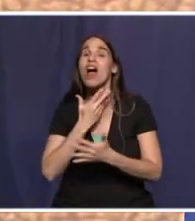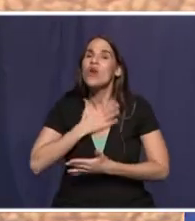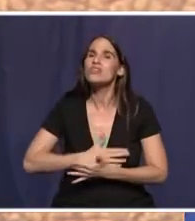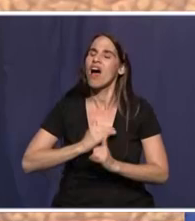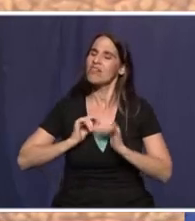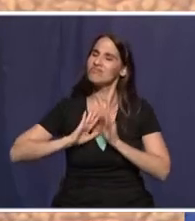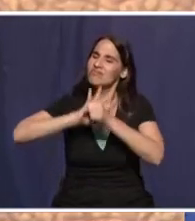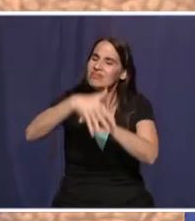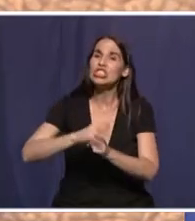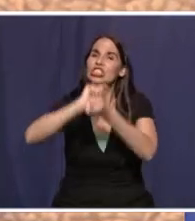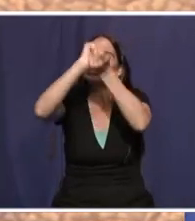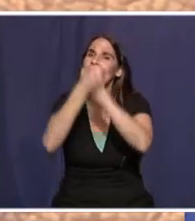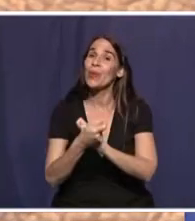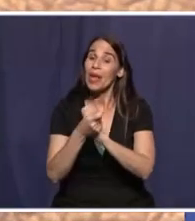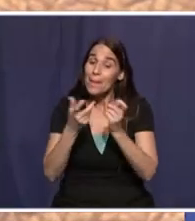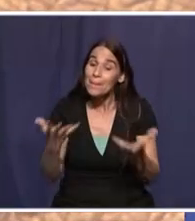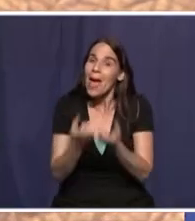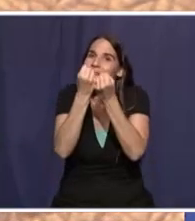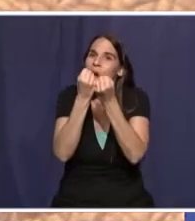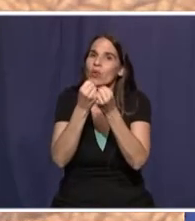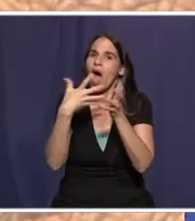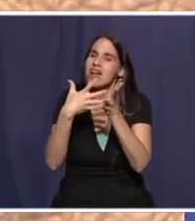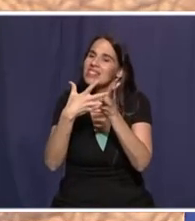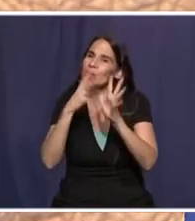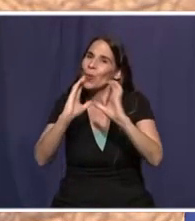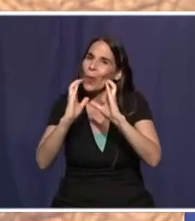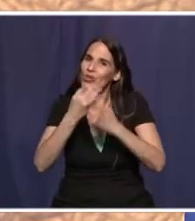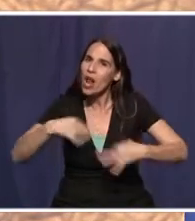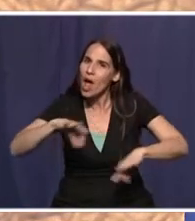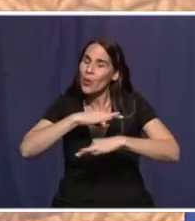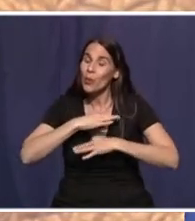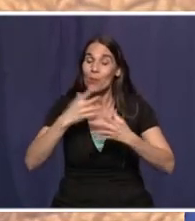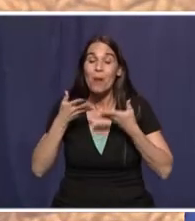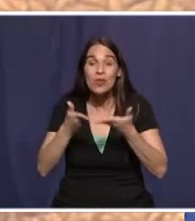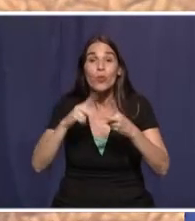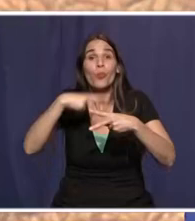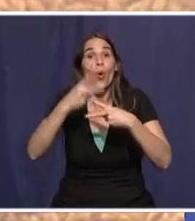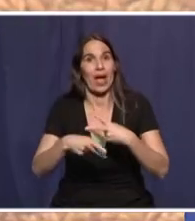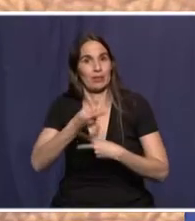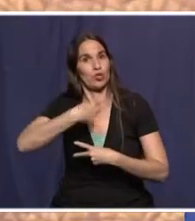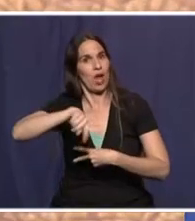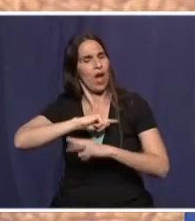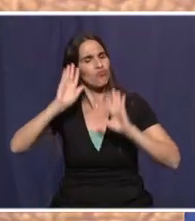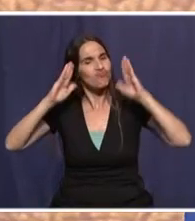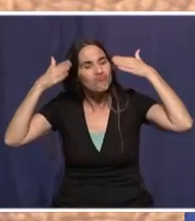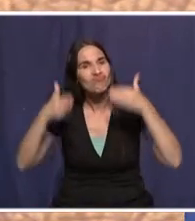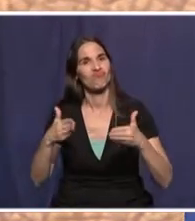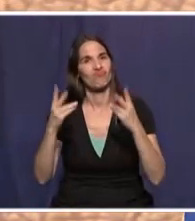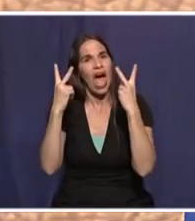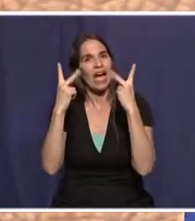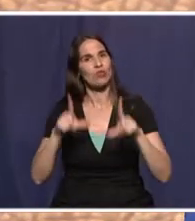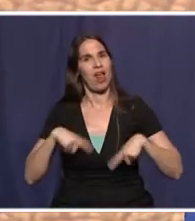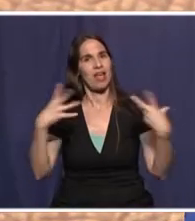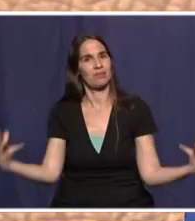שינוי באמצעות הסיקור שלנו, באמצעות העשייה והפרויקטים שאנחנו מדגישים את הערכים של